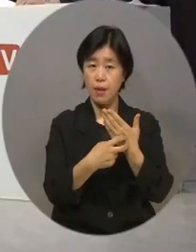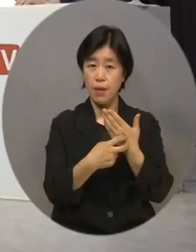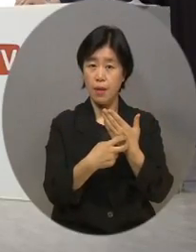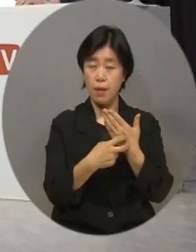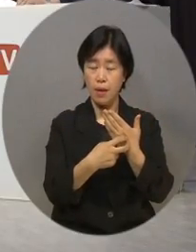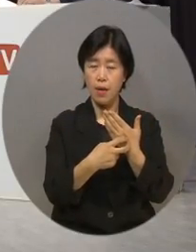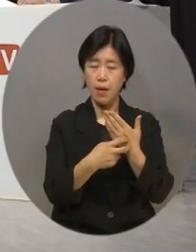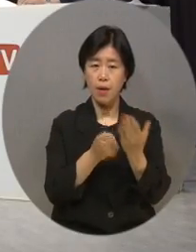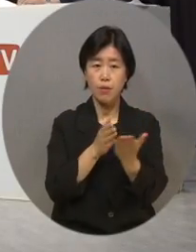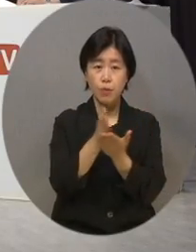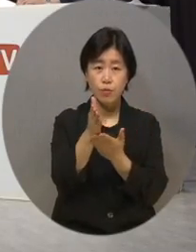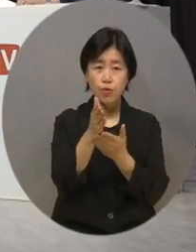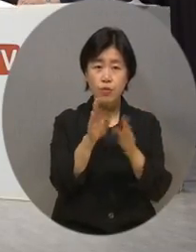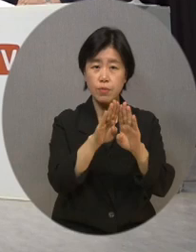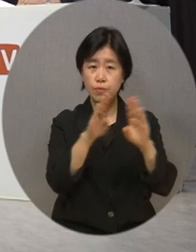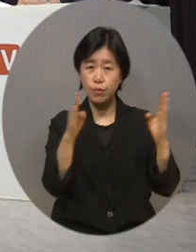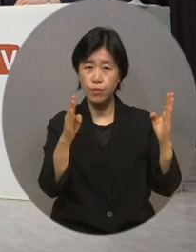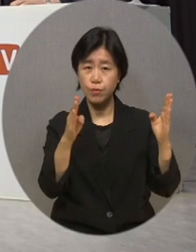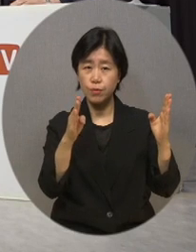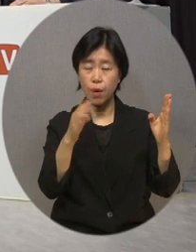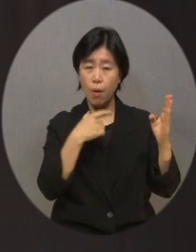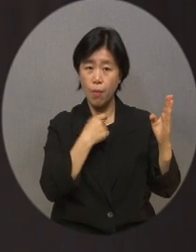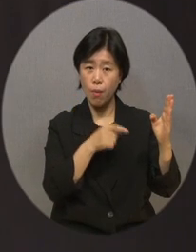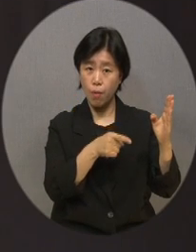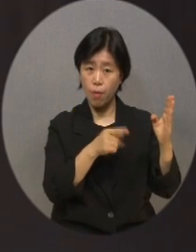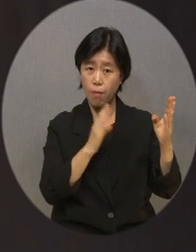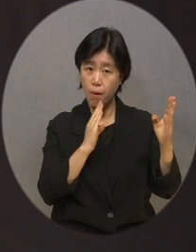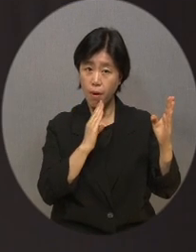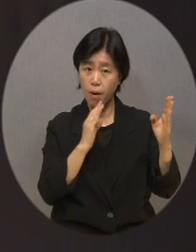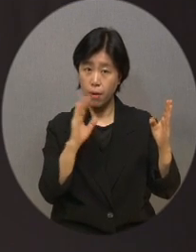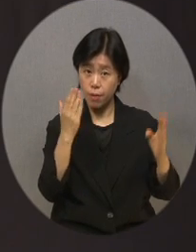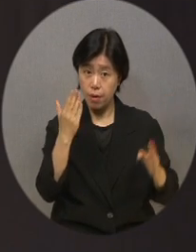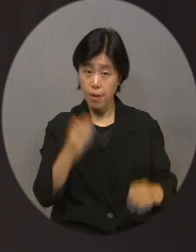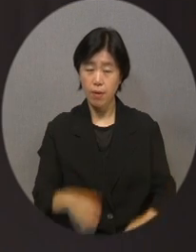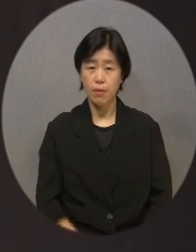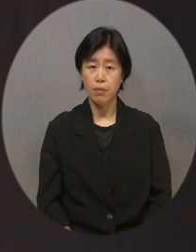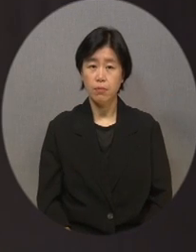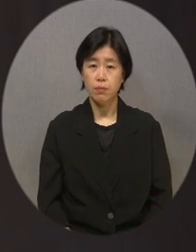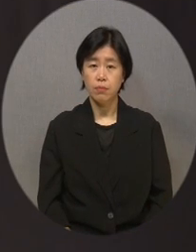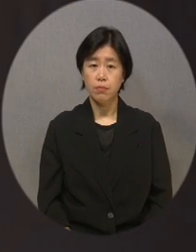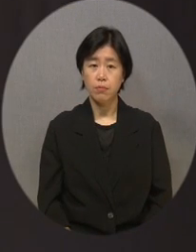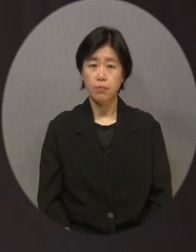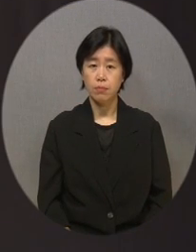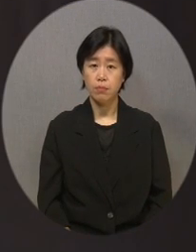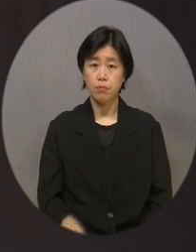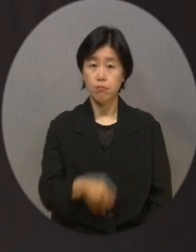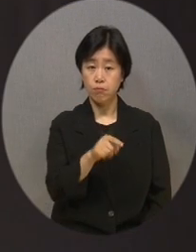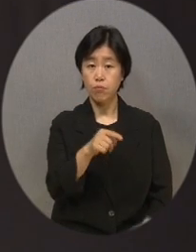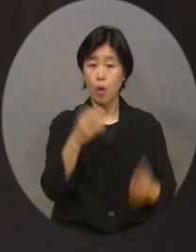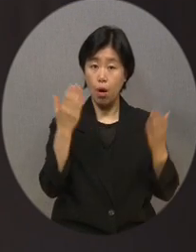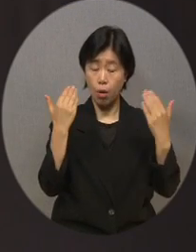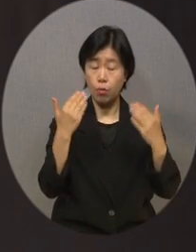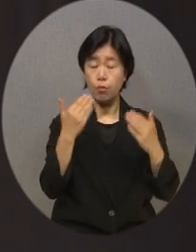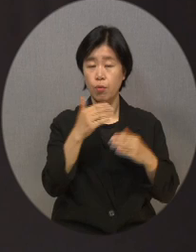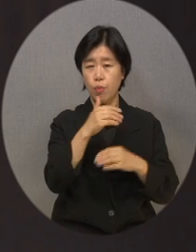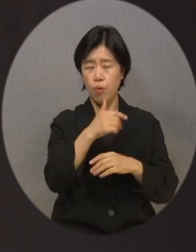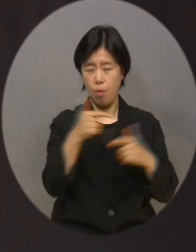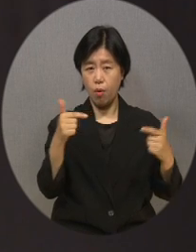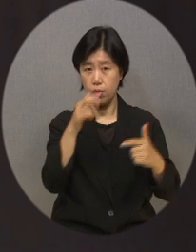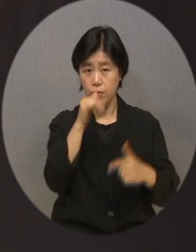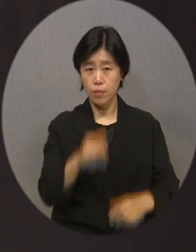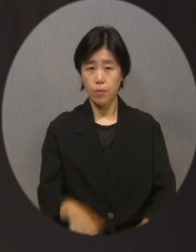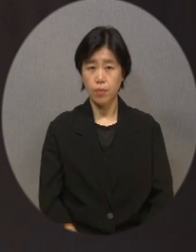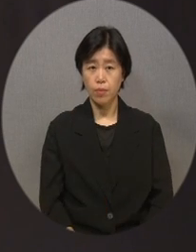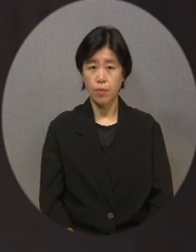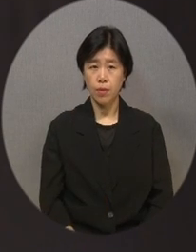해줘야 된다고 봅니다. 왜냐하면 다른 곳도 아니고 이게 대진대학이에요. 규모가 적지 않습니다. 그러다가 이제 제가 아는